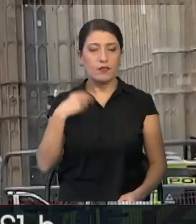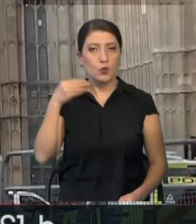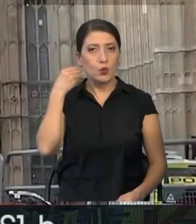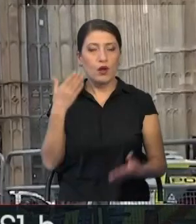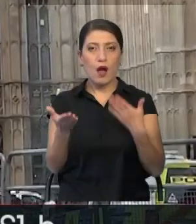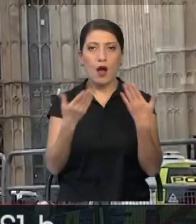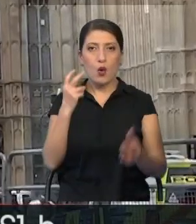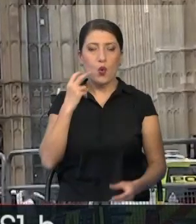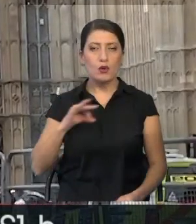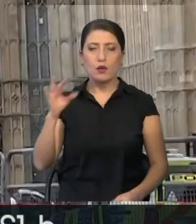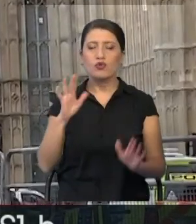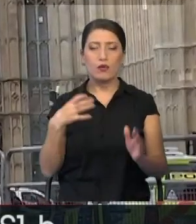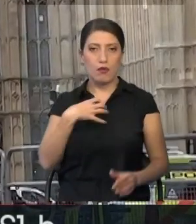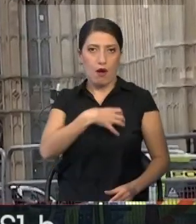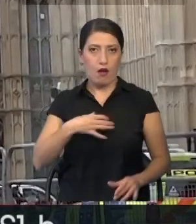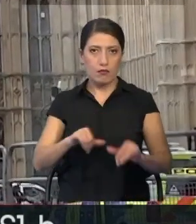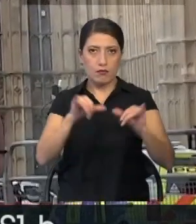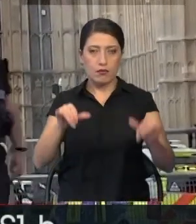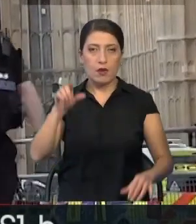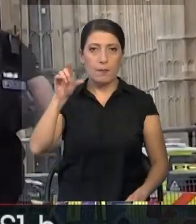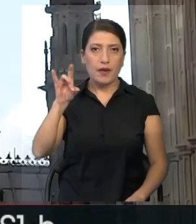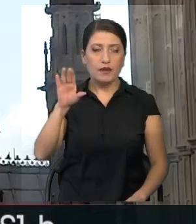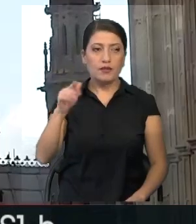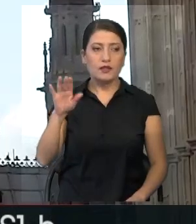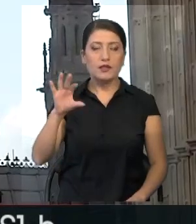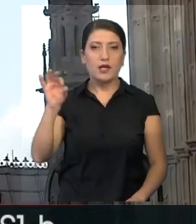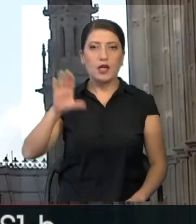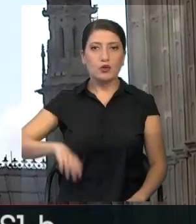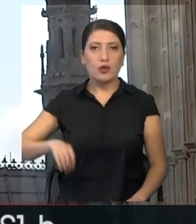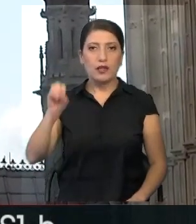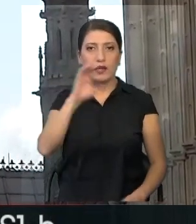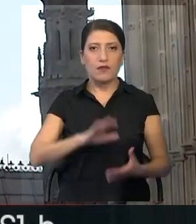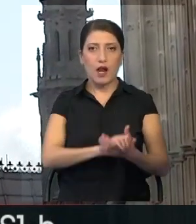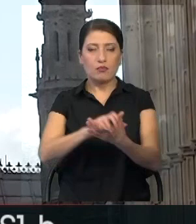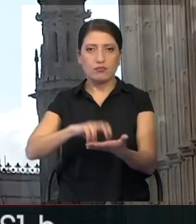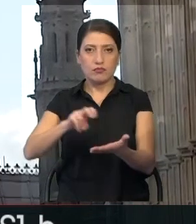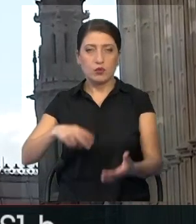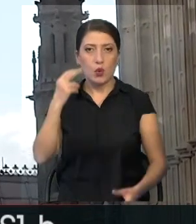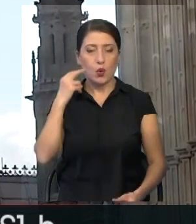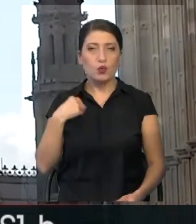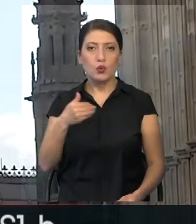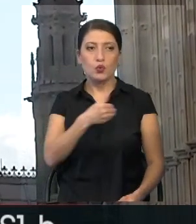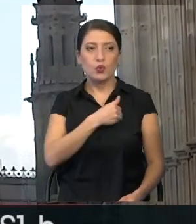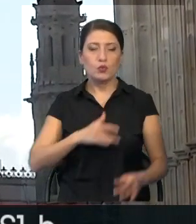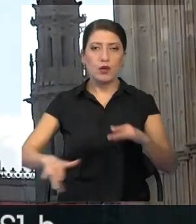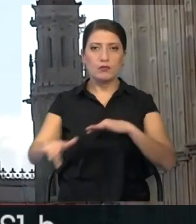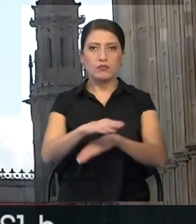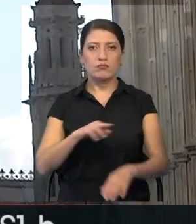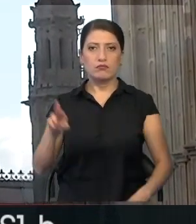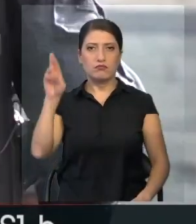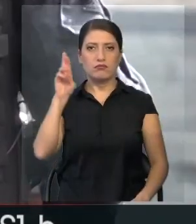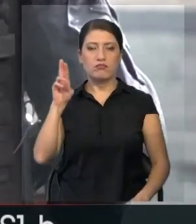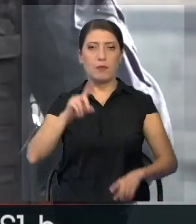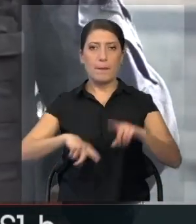Լոնդոնի համար առավել կարևոր են դարձել Բրեքզիթից հետո։ Եվրամիությունը լքած Լոնդոնը կարիք ունի տարածաշրջանային ազդեցիկ